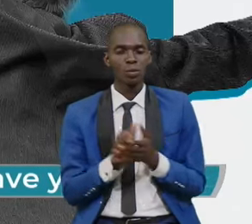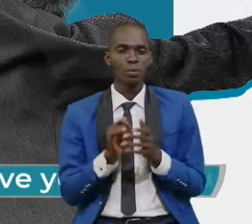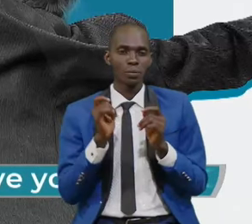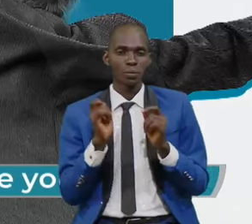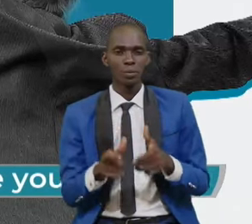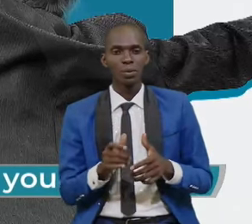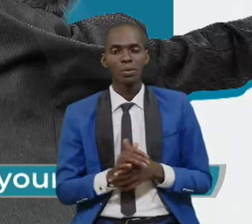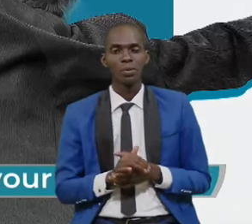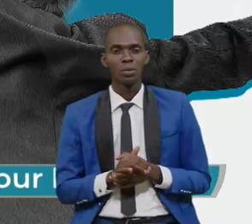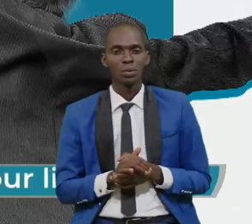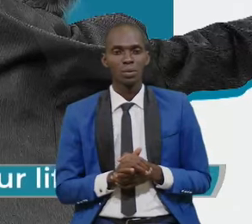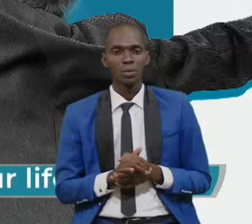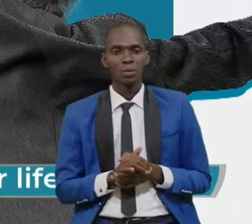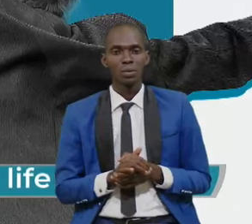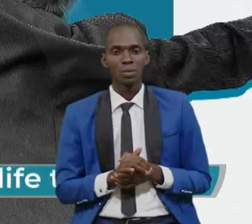Faisons-le rapidement.